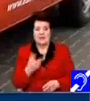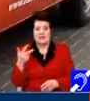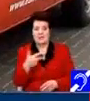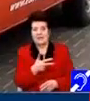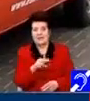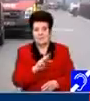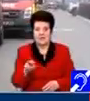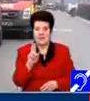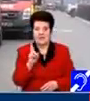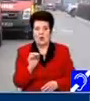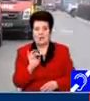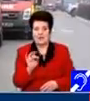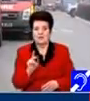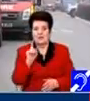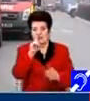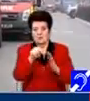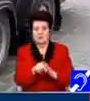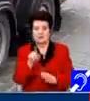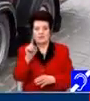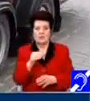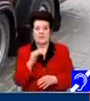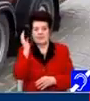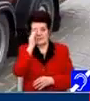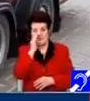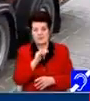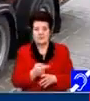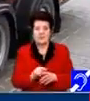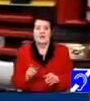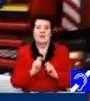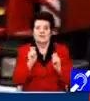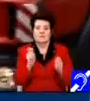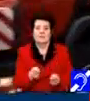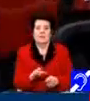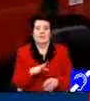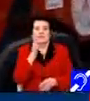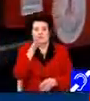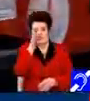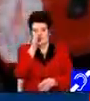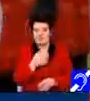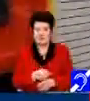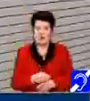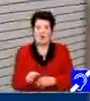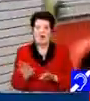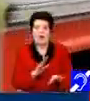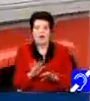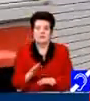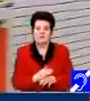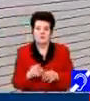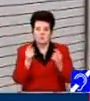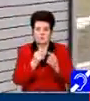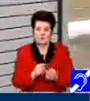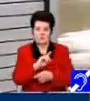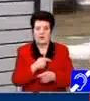de kilometri pentru a ajunge la pompierii din stânga Nistrului. Ceremonia de predare s-a desfășurat la Chișinău. Acțiunea își propune să